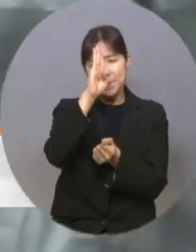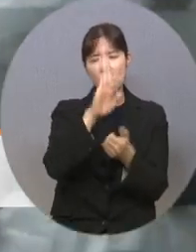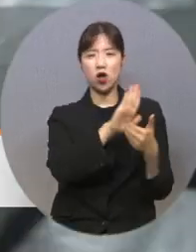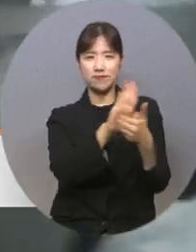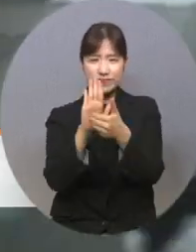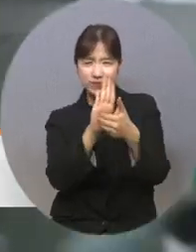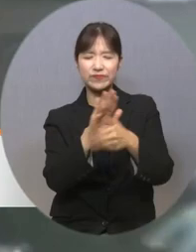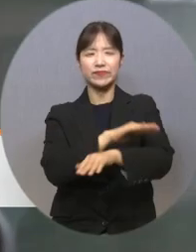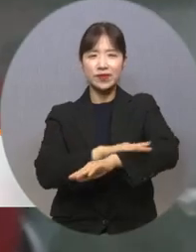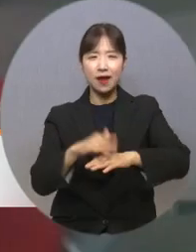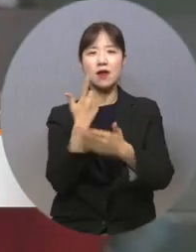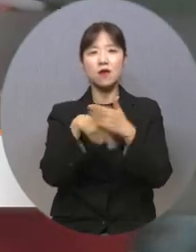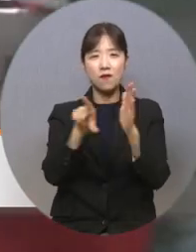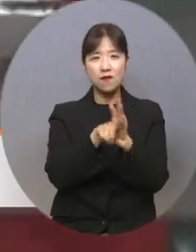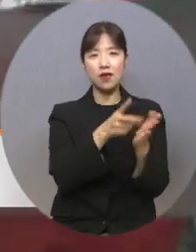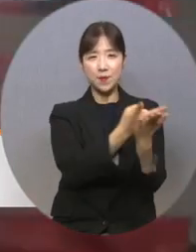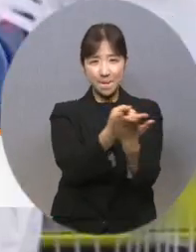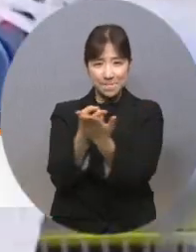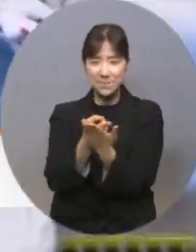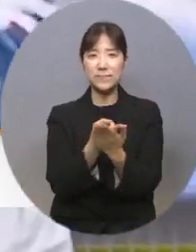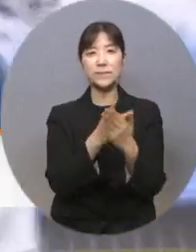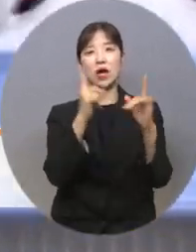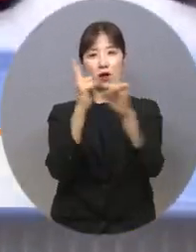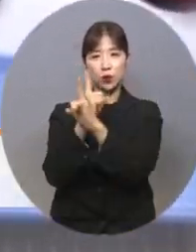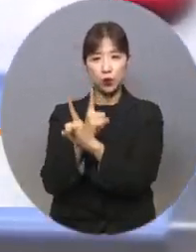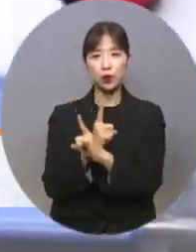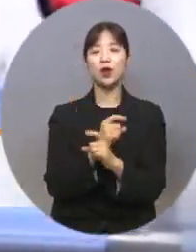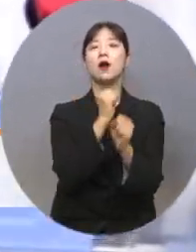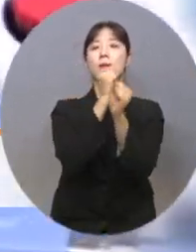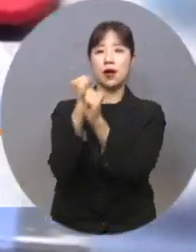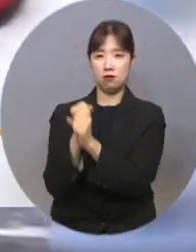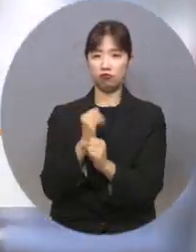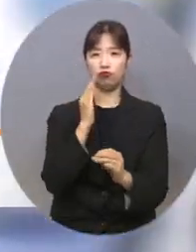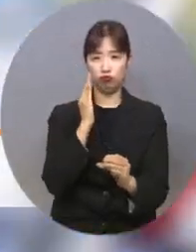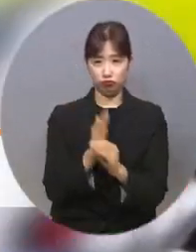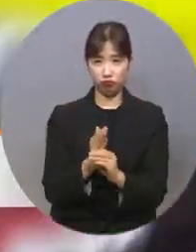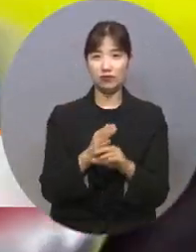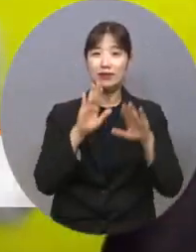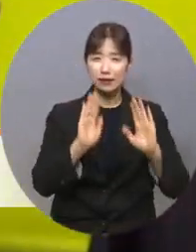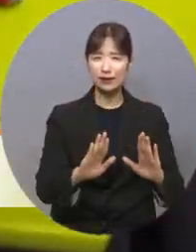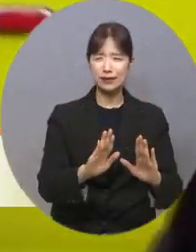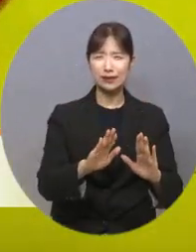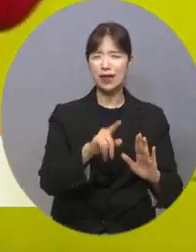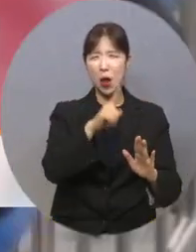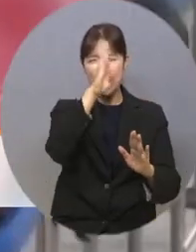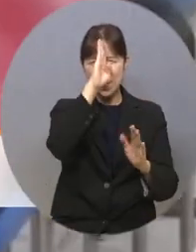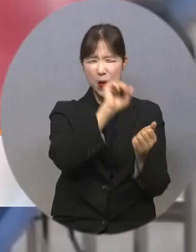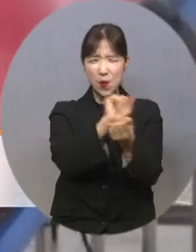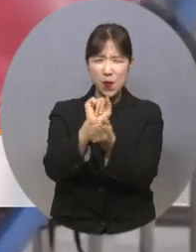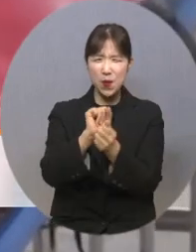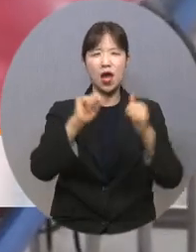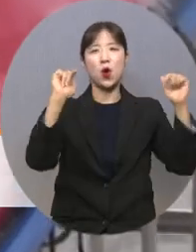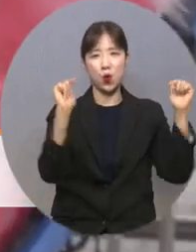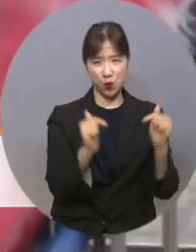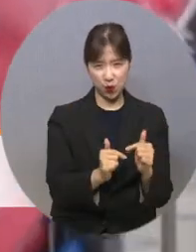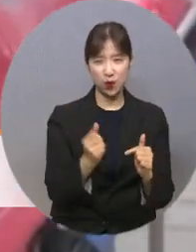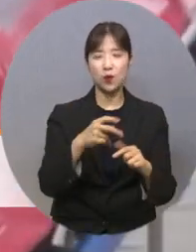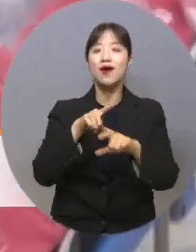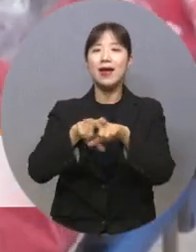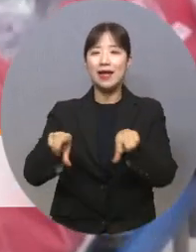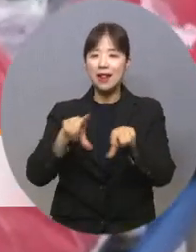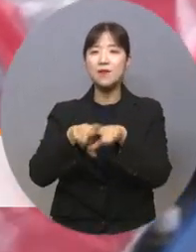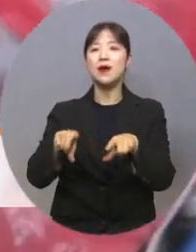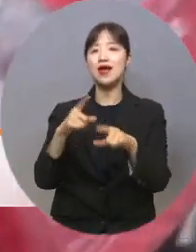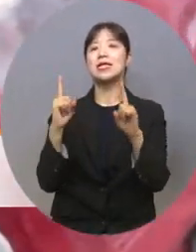목표로 병상 등 인프라를 정비하고 있다며 유행의 감소 추세, 일반 의료체계로의 전환 등을